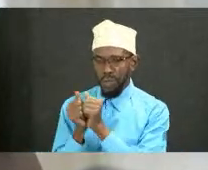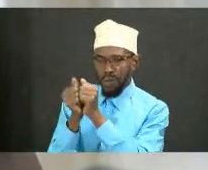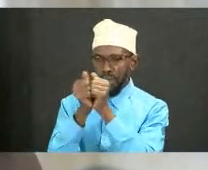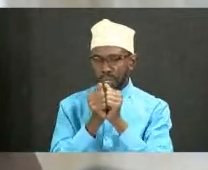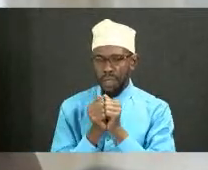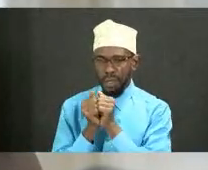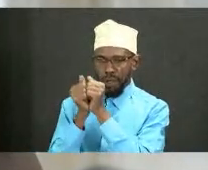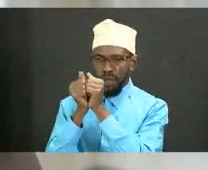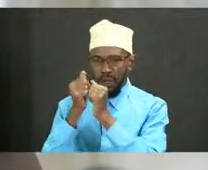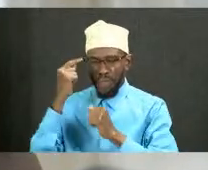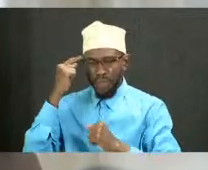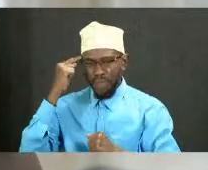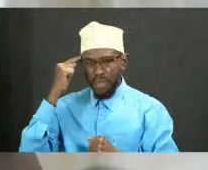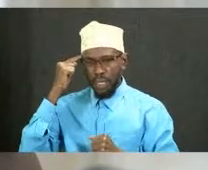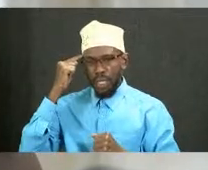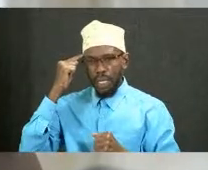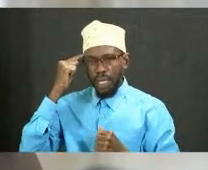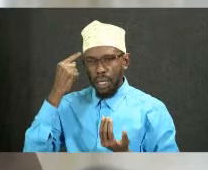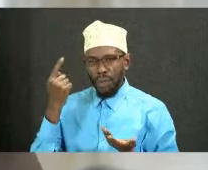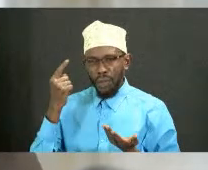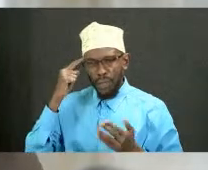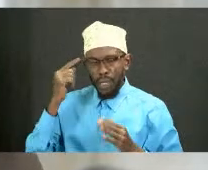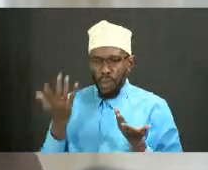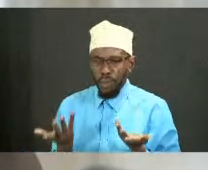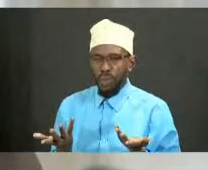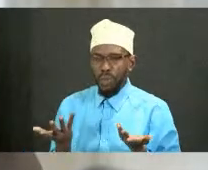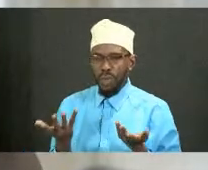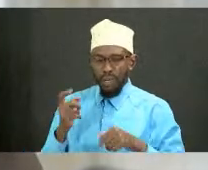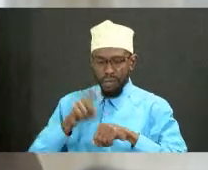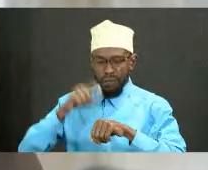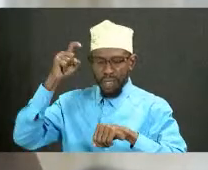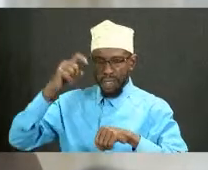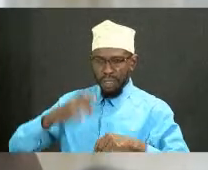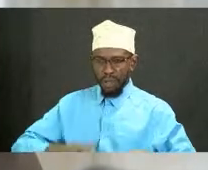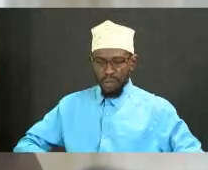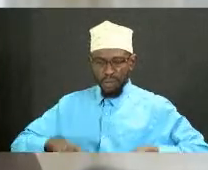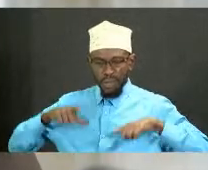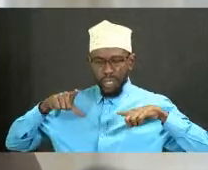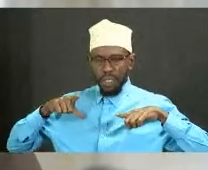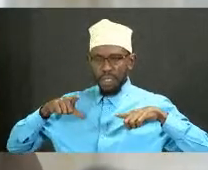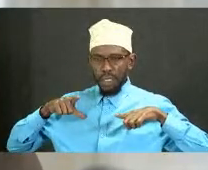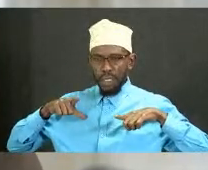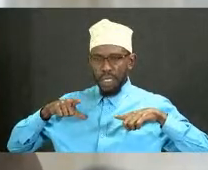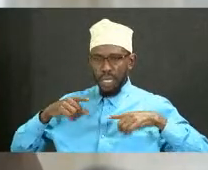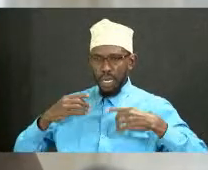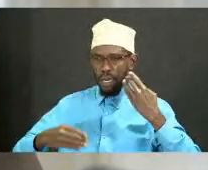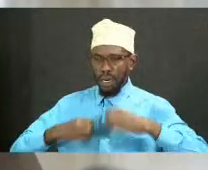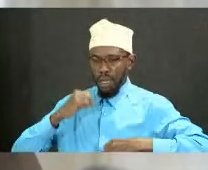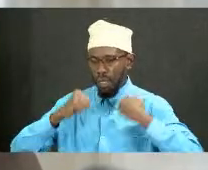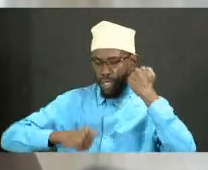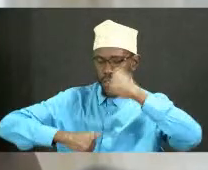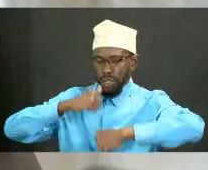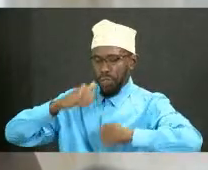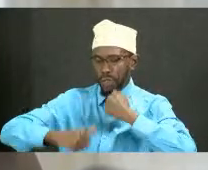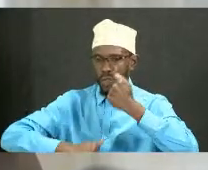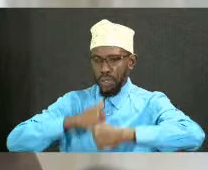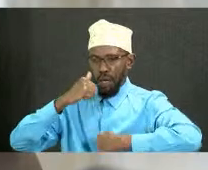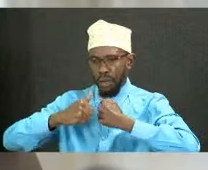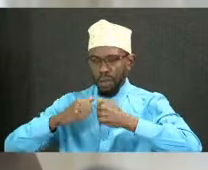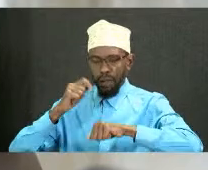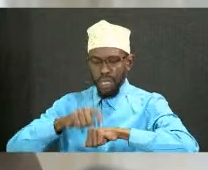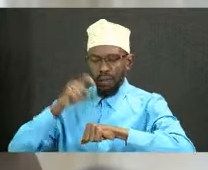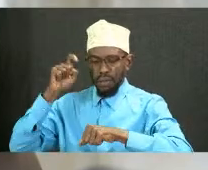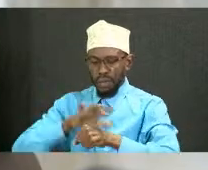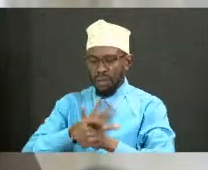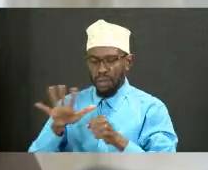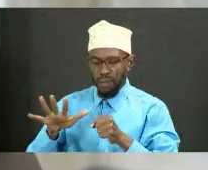In that, your thought, vile ambavyo unafikiria, it affect your feelings na it affect your actions. So kama hili janga